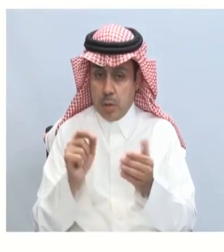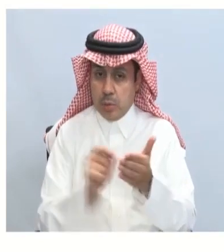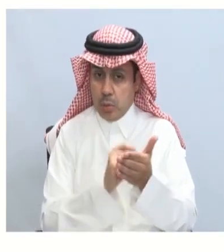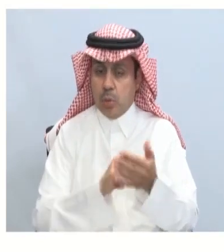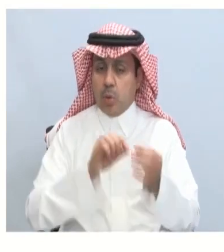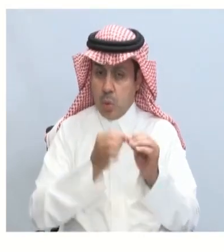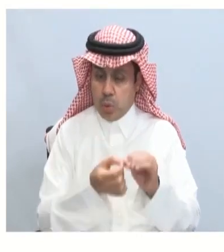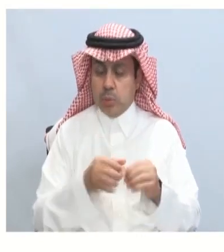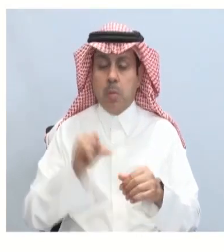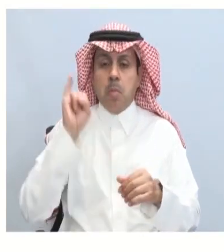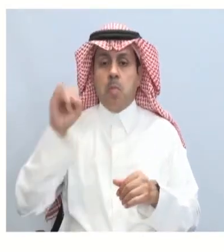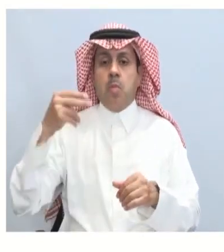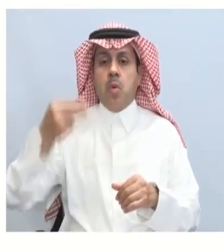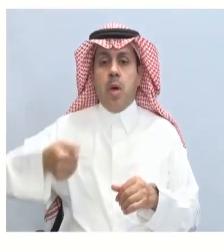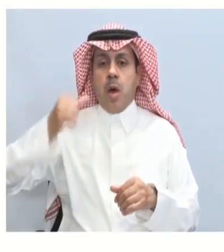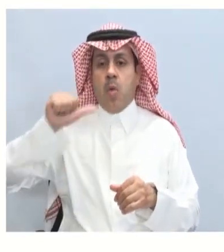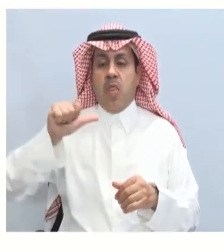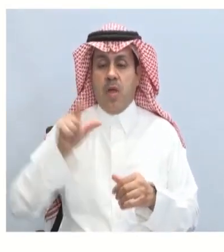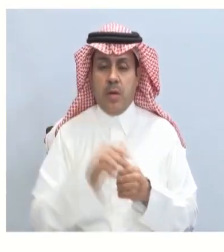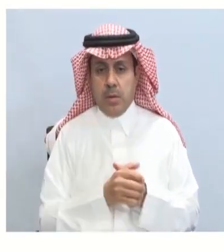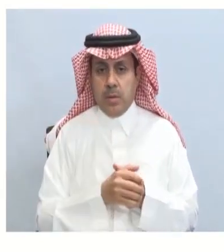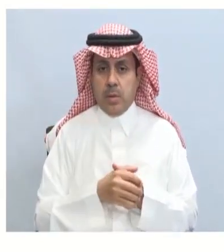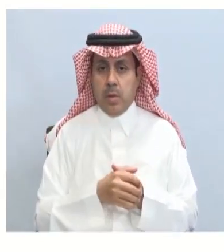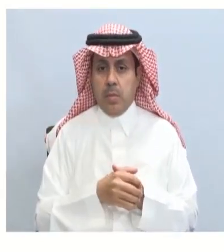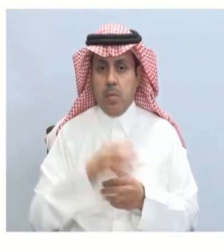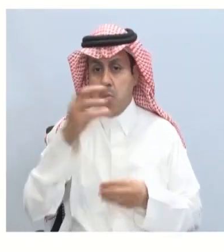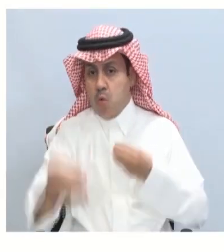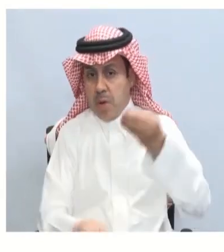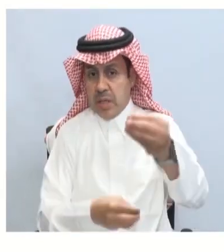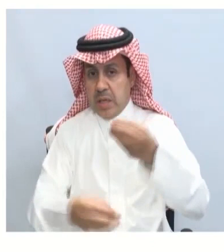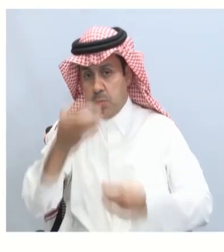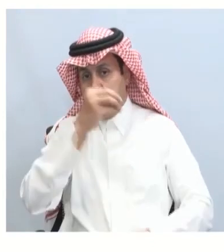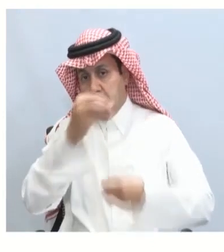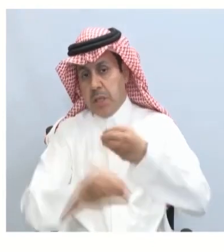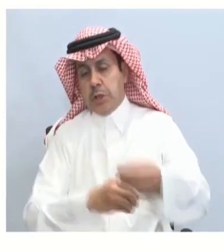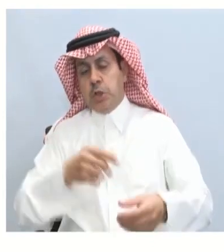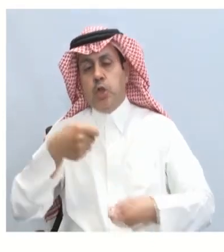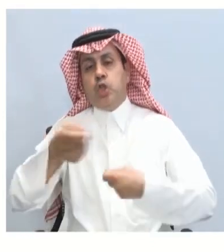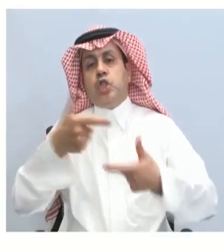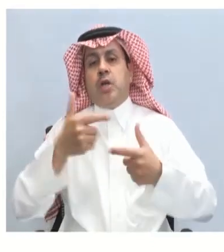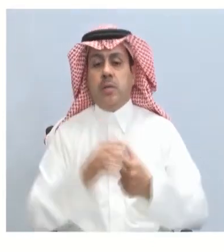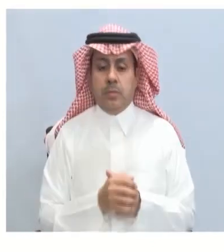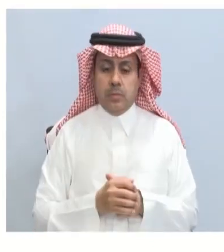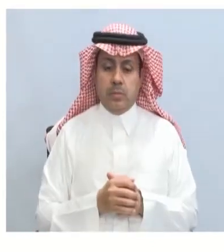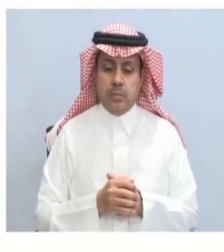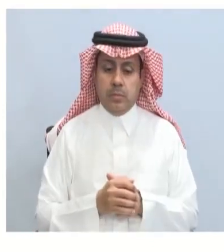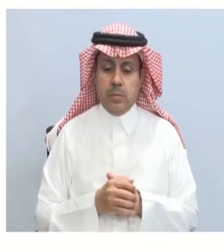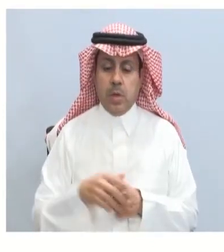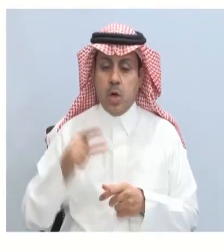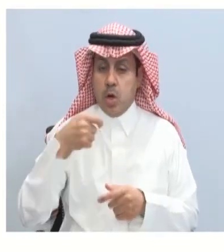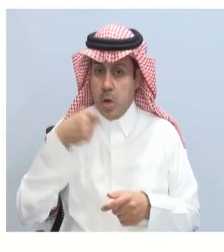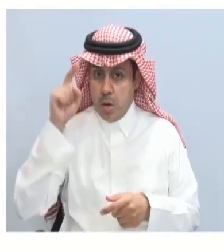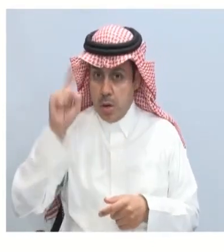المعاوضات والمبادلات التجاريه اما ربا الديون فهو الربا الذي يكون في